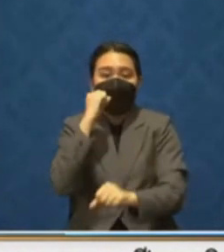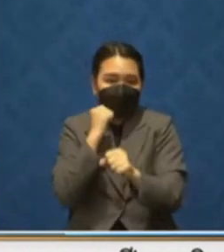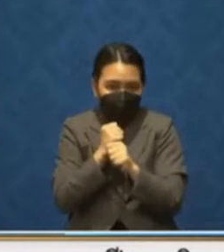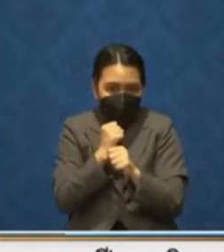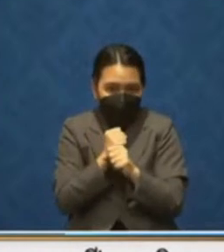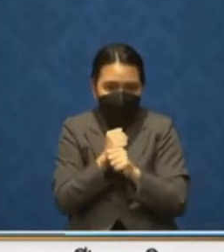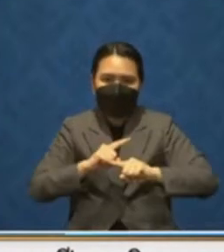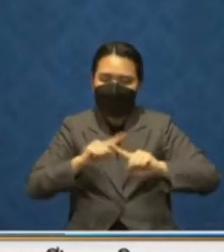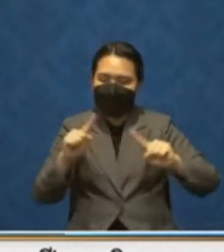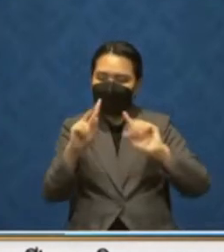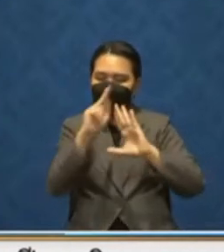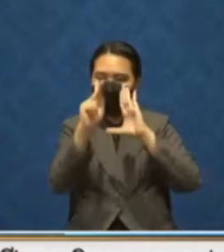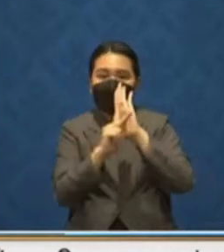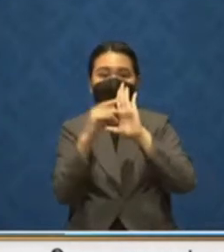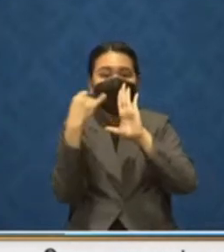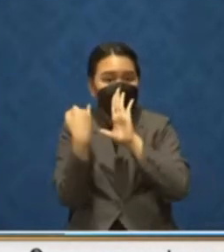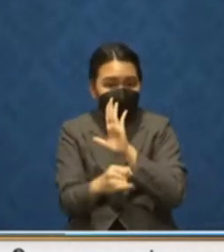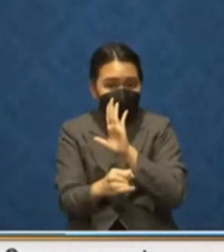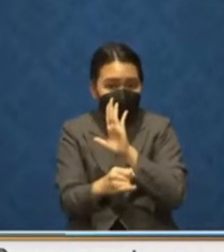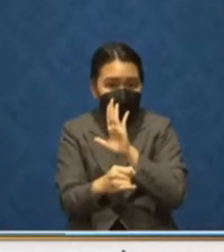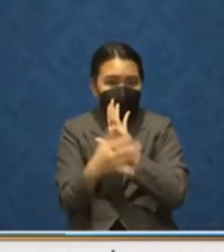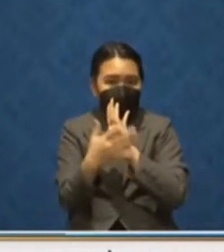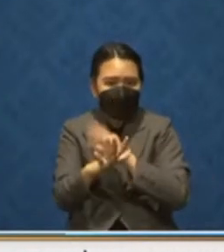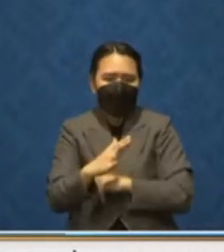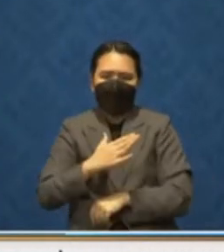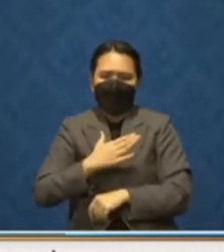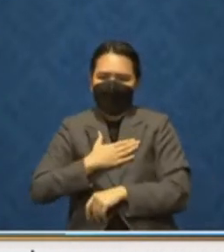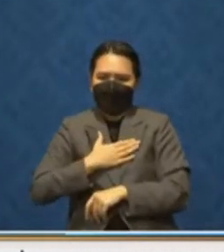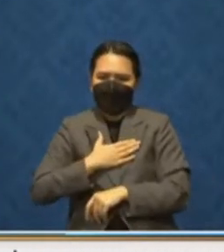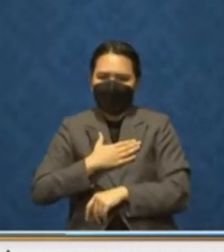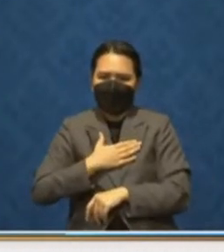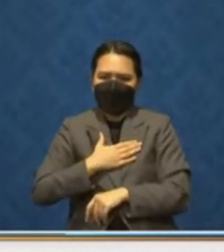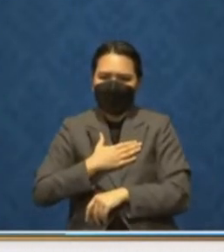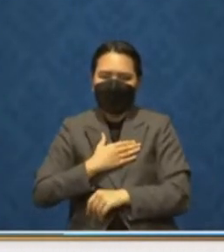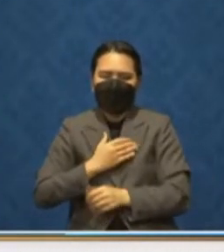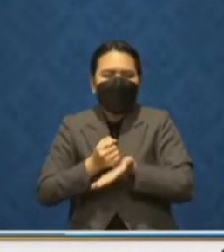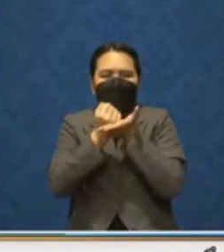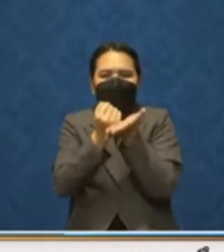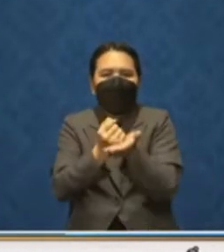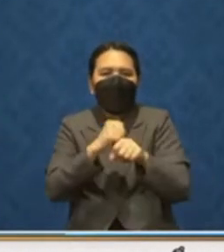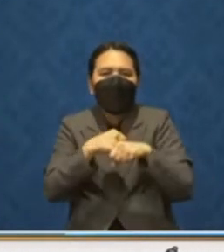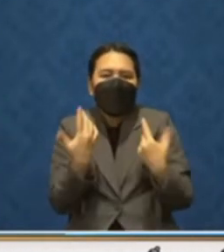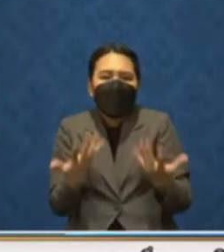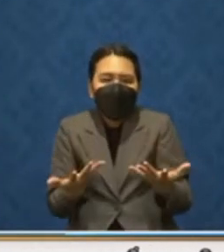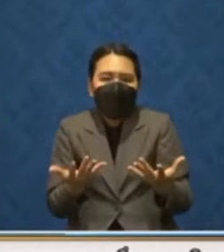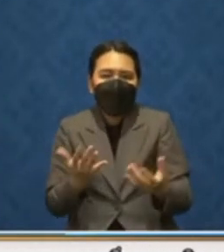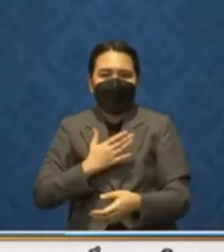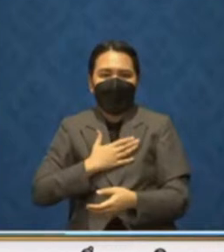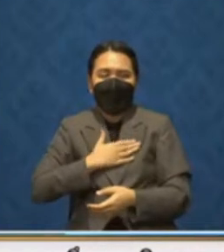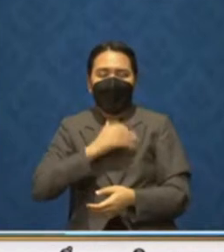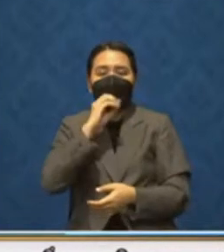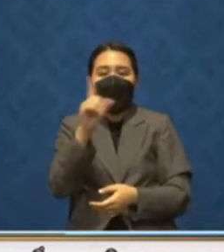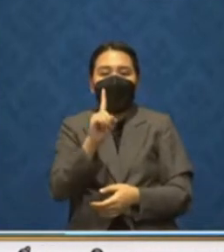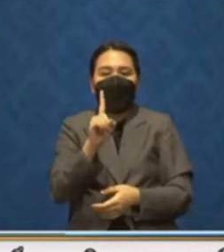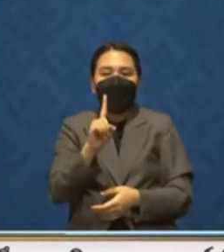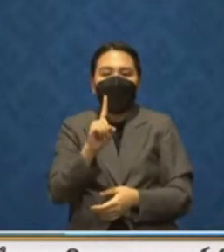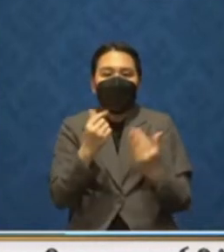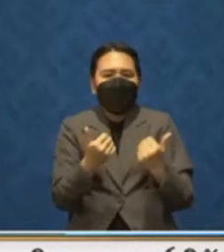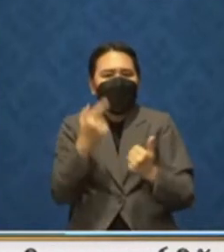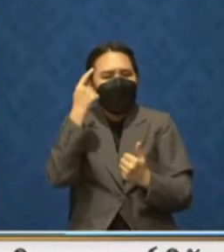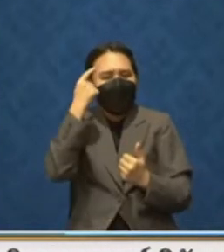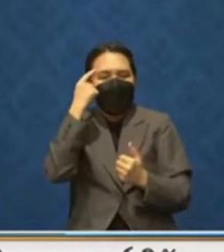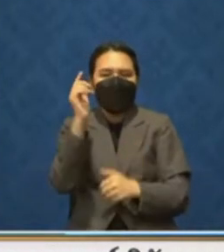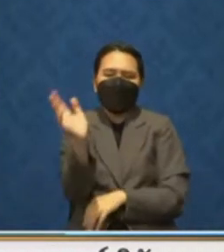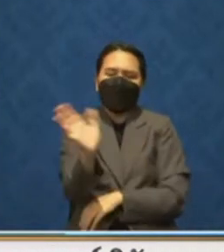ผิดกฎหมายและผมจะไปใครจะเล่าไปไหนกันได้และมีแต่ผมไม่ตอนนี้ปล่อยอย่าอย่าเพิ่ง